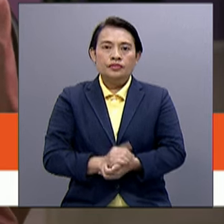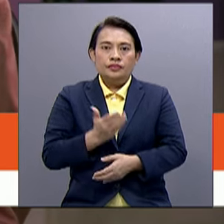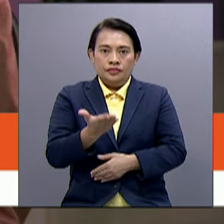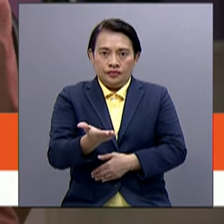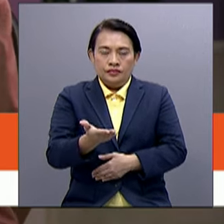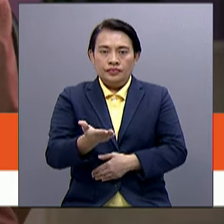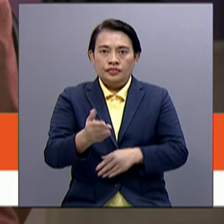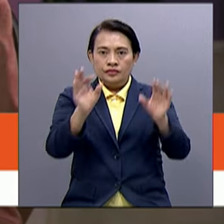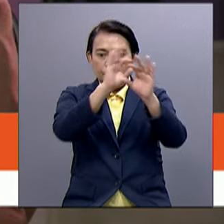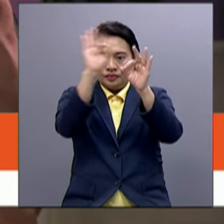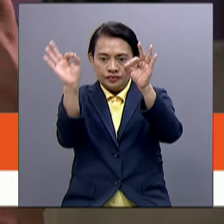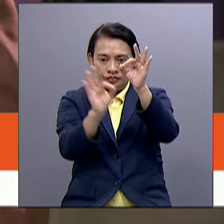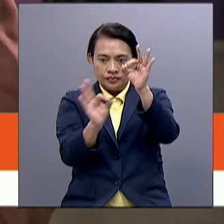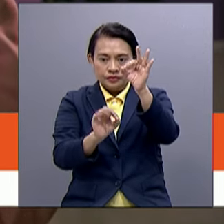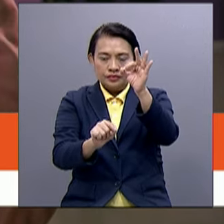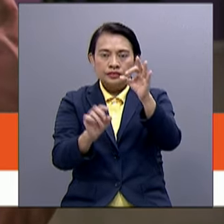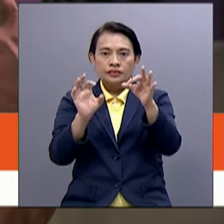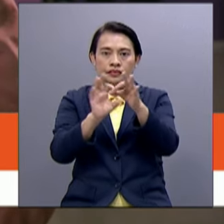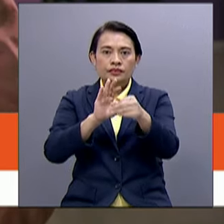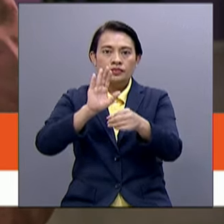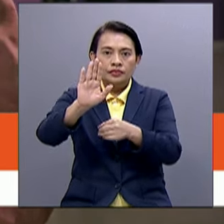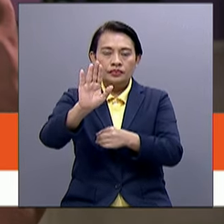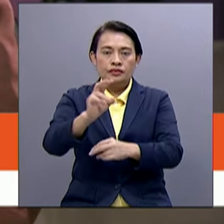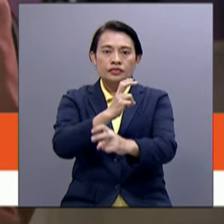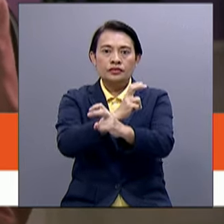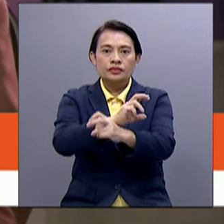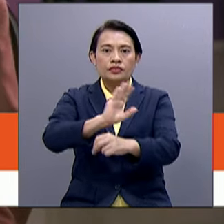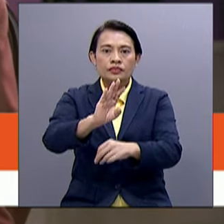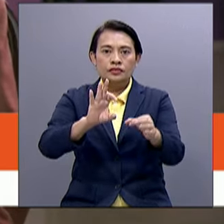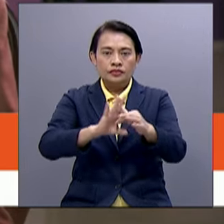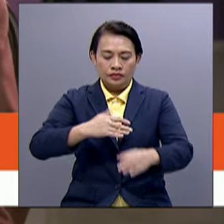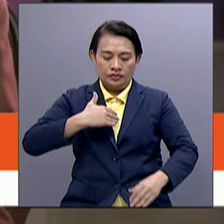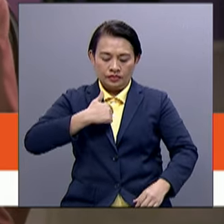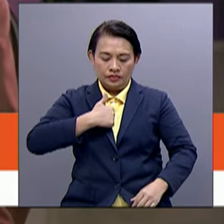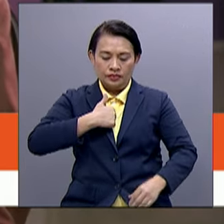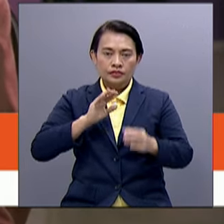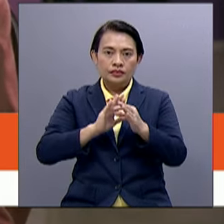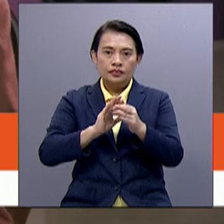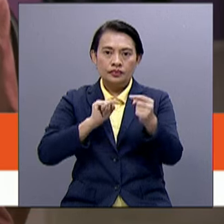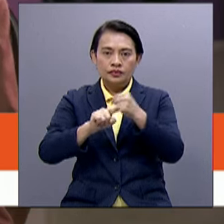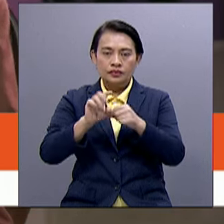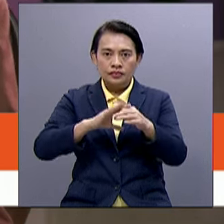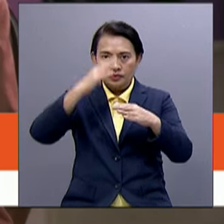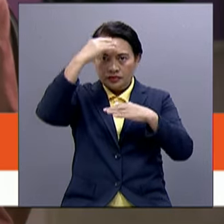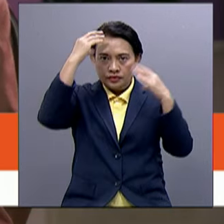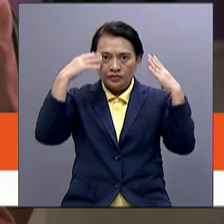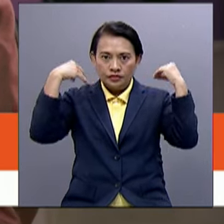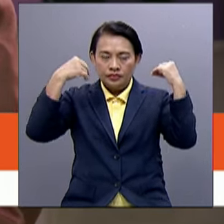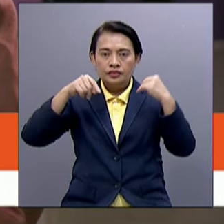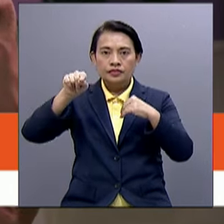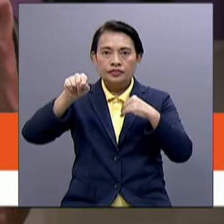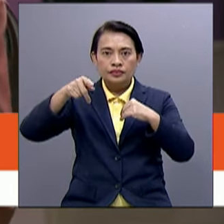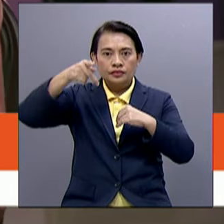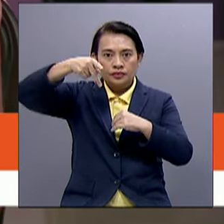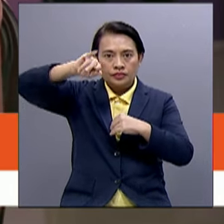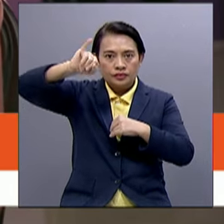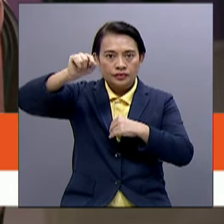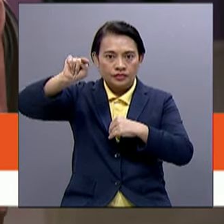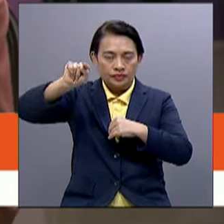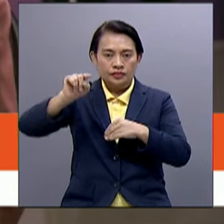ของกระดูกส่วนหน้าอกขององค์พระสัมมาสัมพุทธเจ้าซึ่งตามตำนานเนี่ยก็จะกล่าวว่ามี